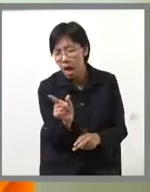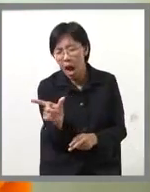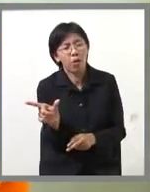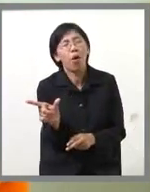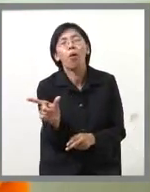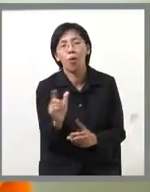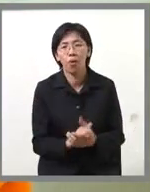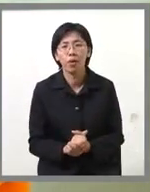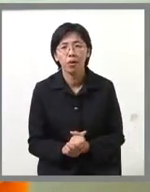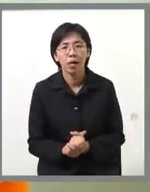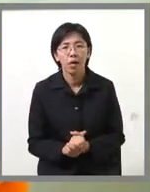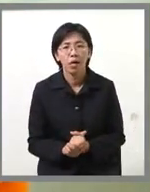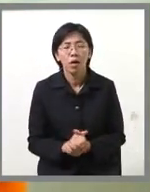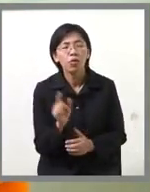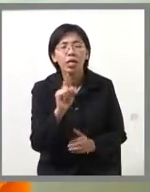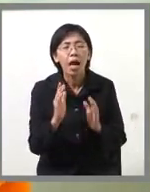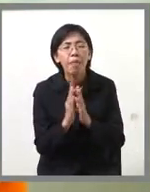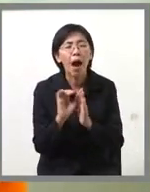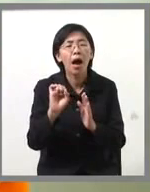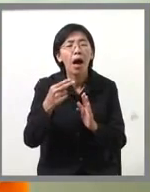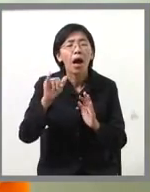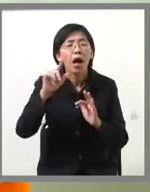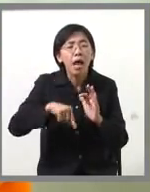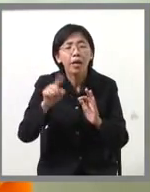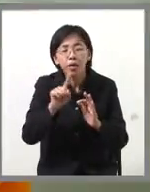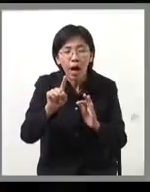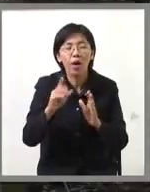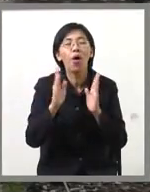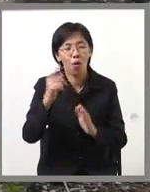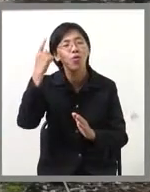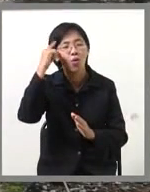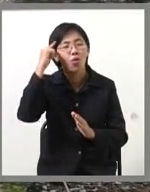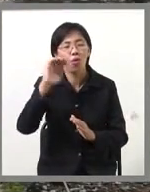จะจำยากว่าที่แกะสลักพระใหญ่อยู่ที่ไหนถามก็จะบอก